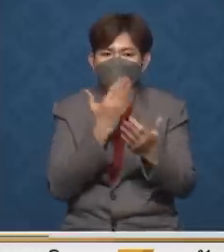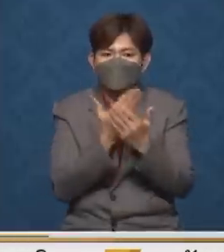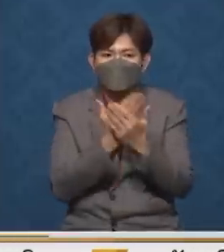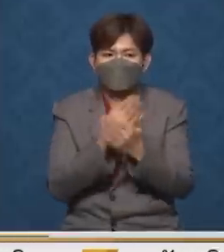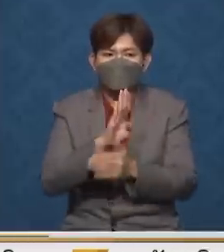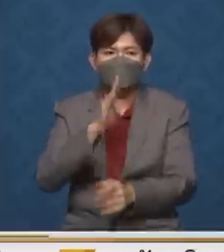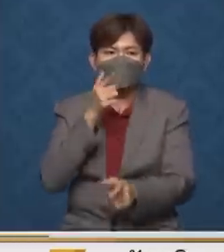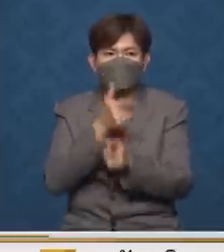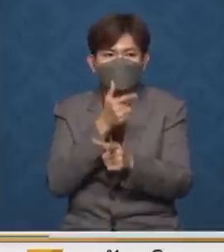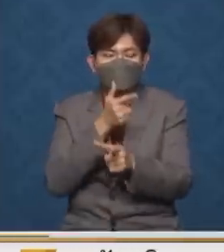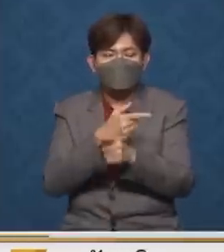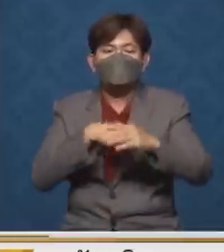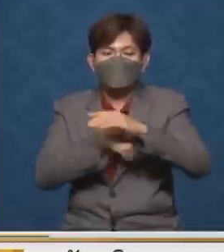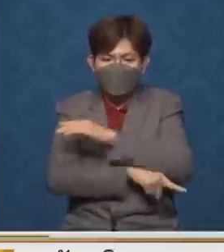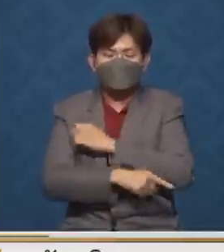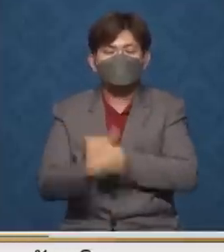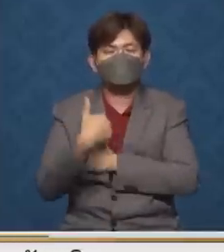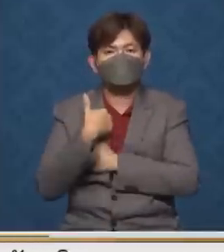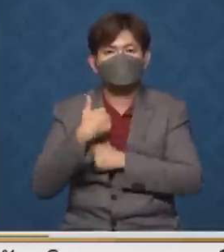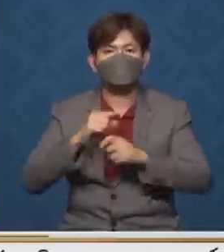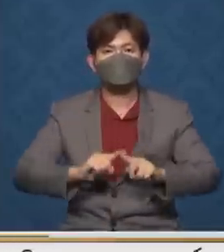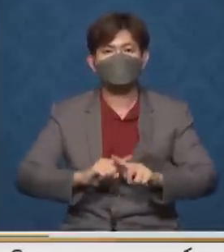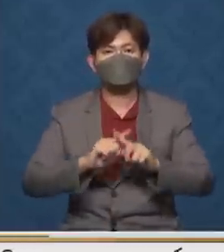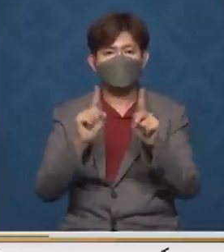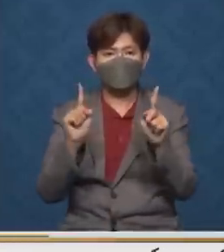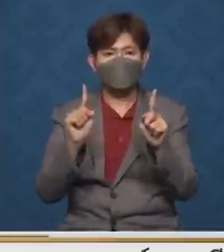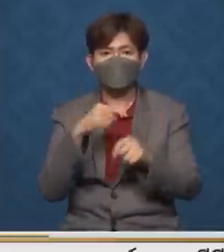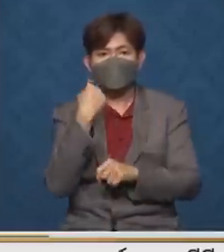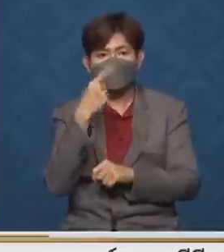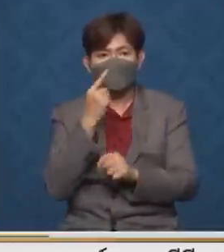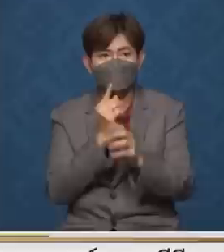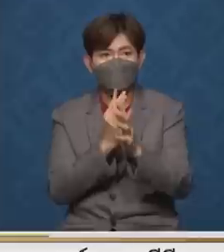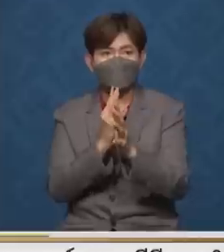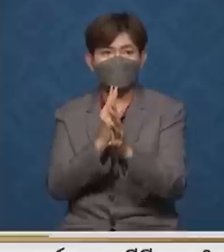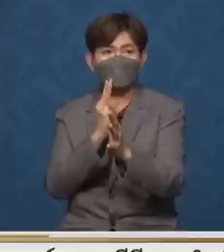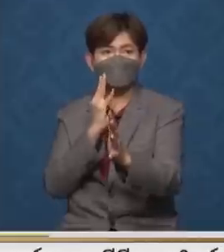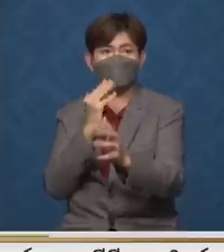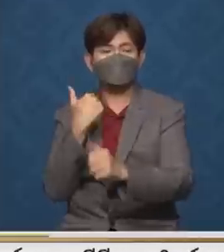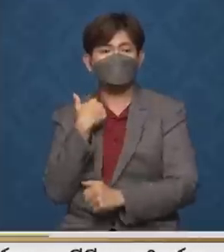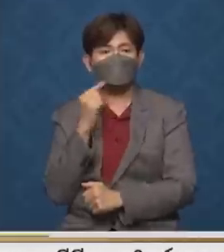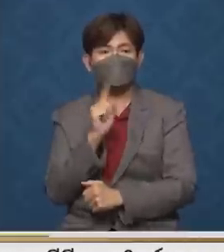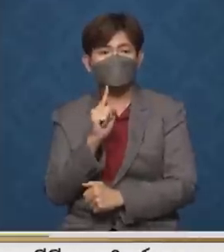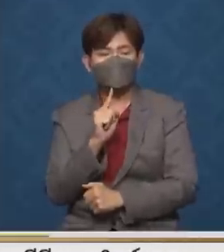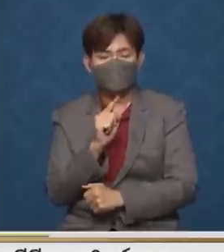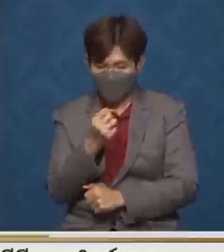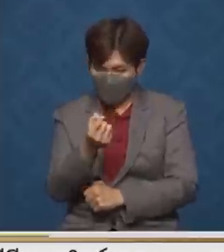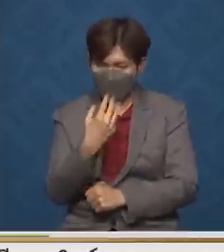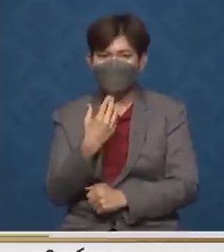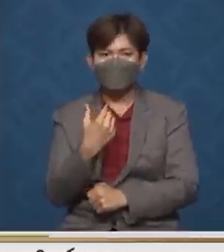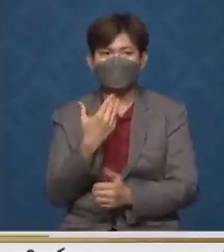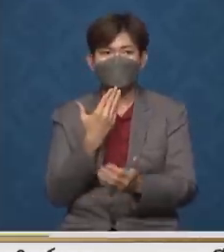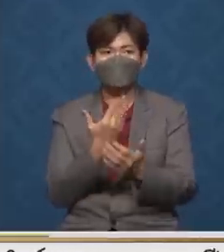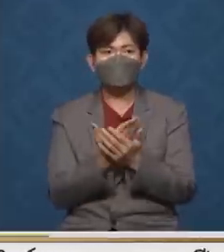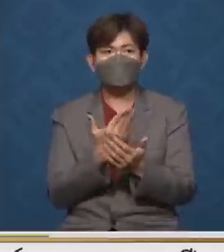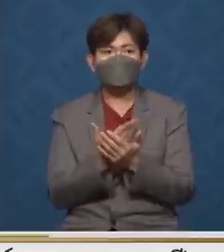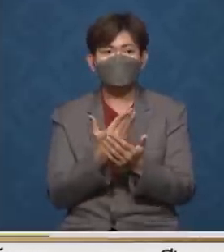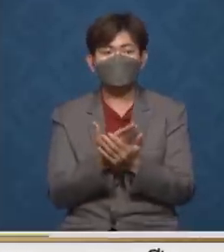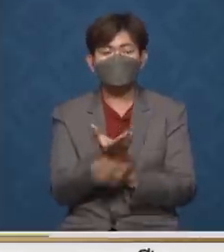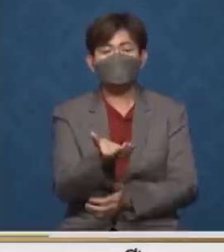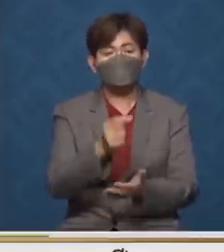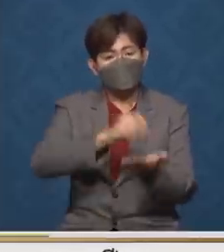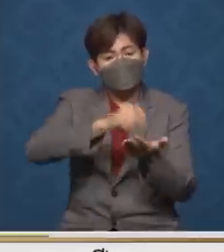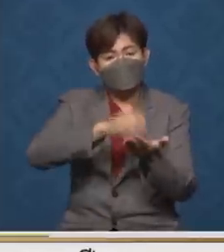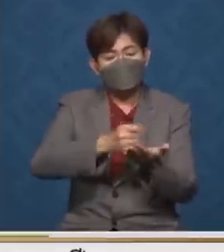เบียเลี้ยงแต่คนที่ต่อแถวหนึ่งในเี้ย ยืนยนกัผมเองว่ารับเสร็แล้วกต้องส่งคืน